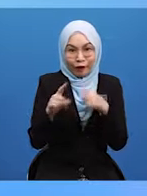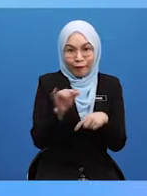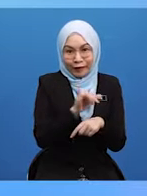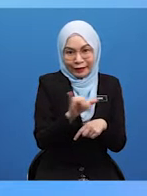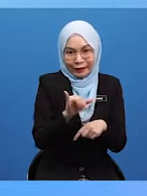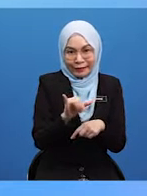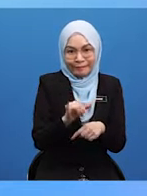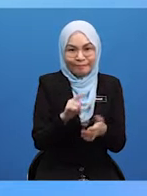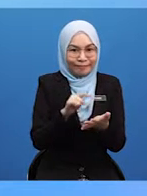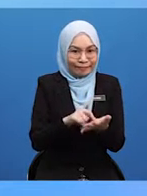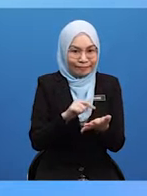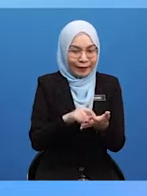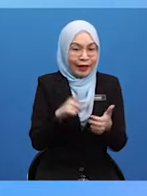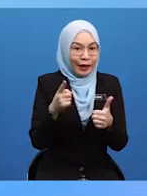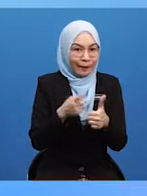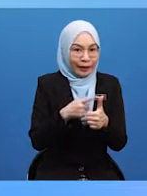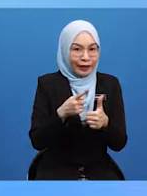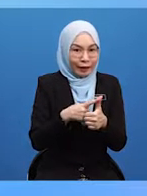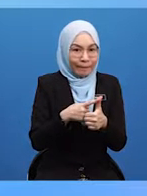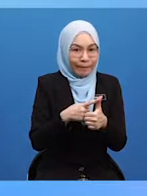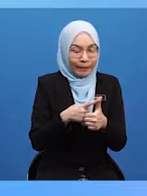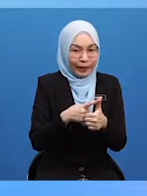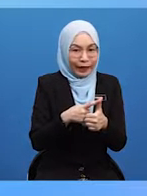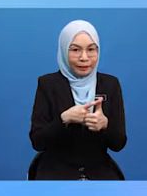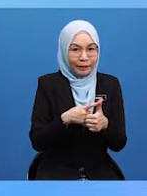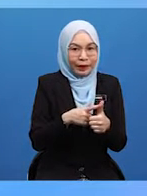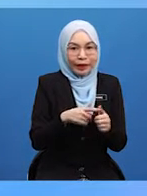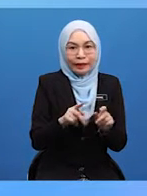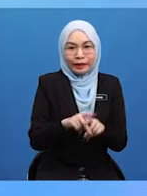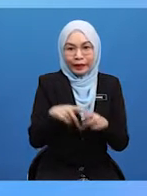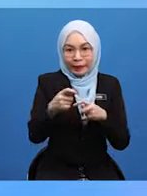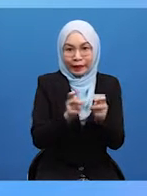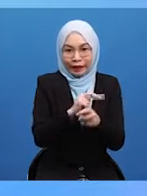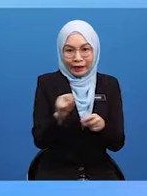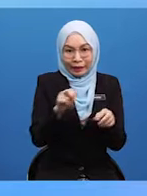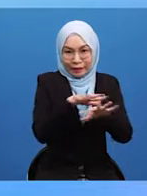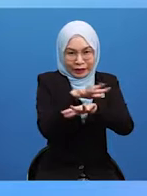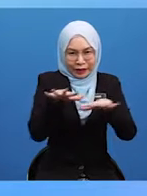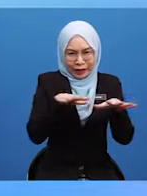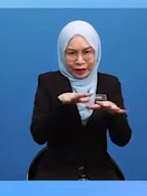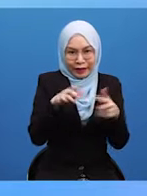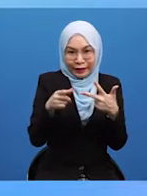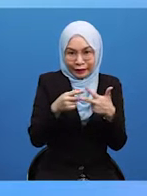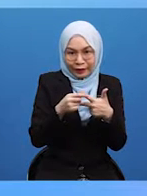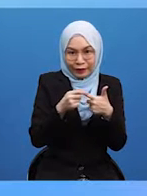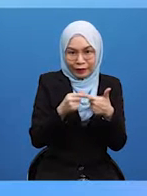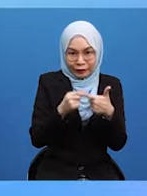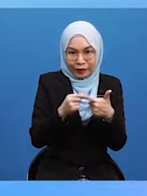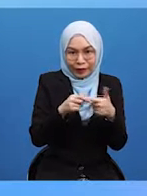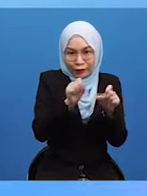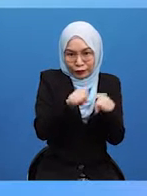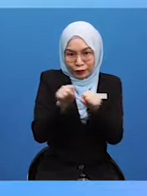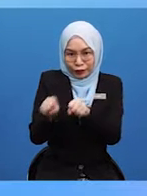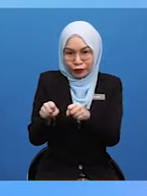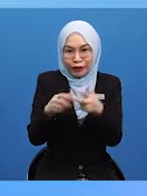pertama, pola pertempatan berselerak. Yang kedua, pola pertempatan berjajar. Yang